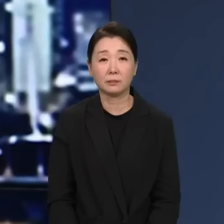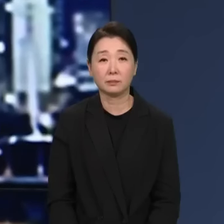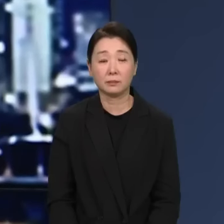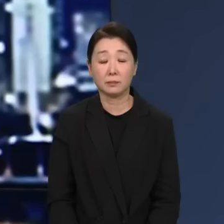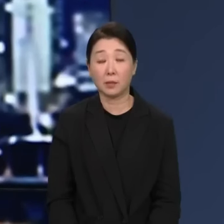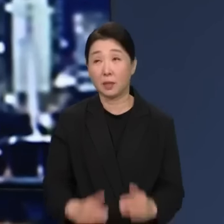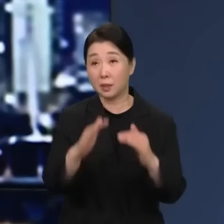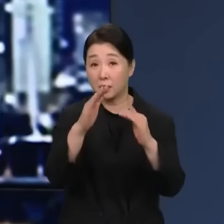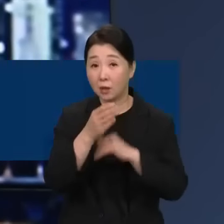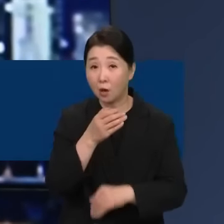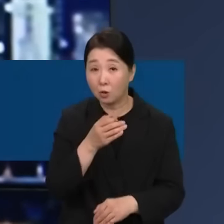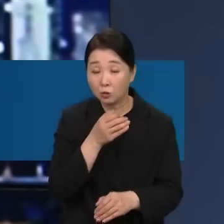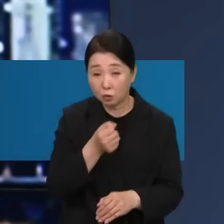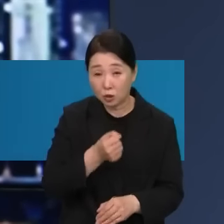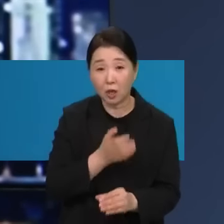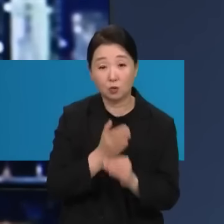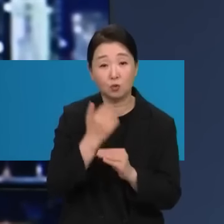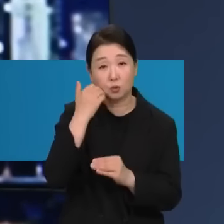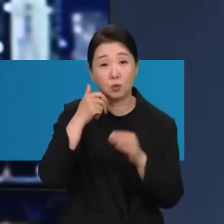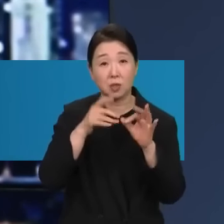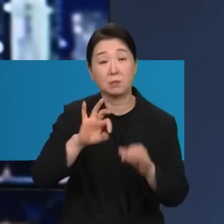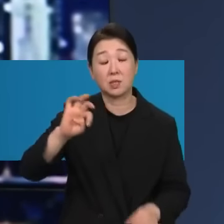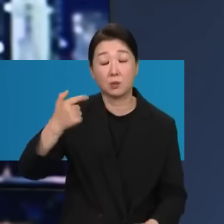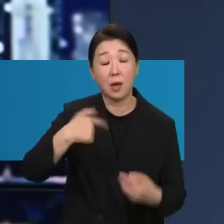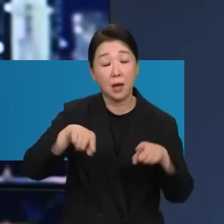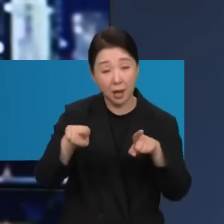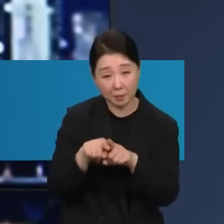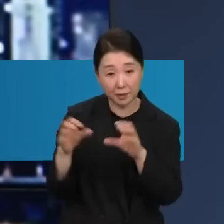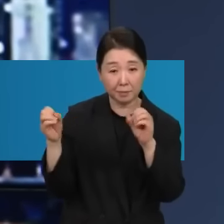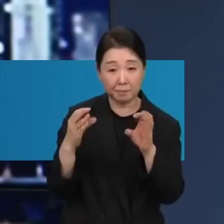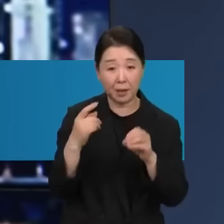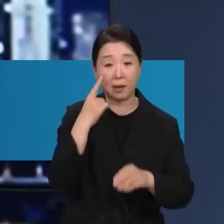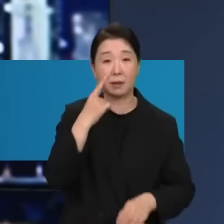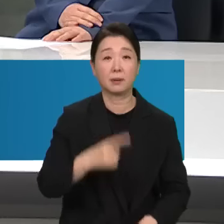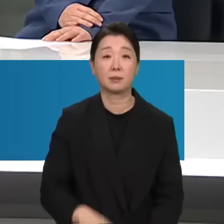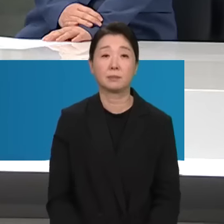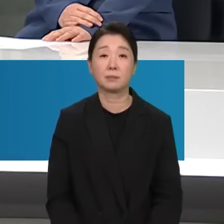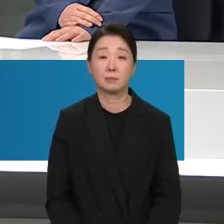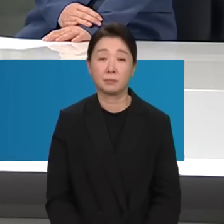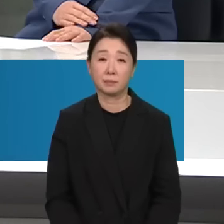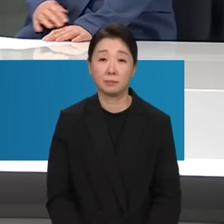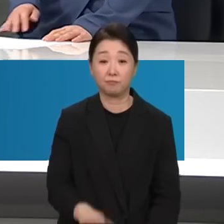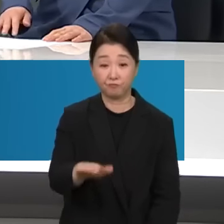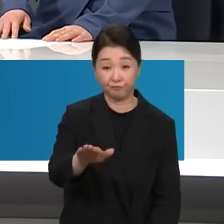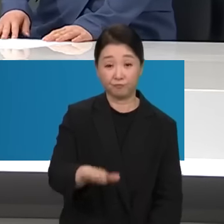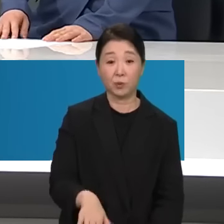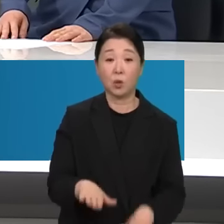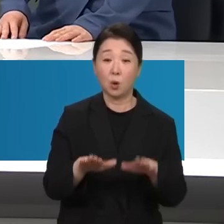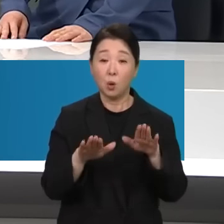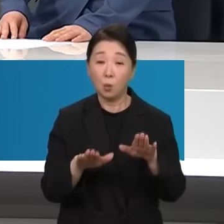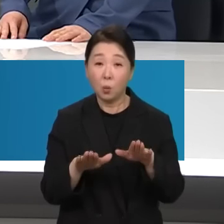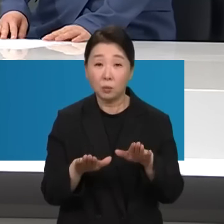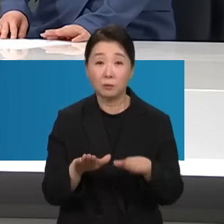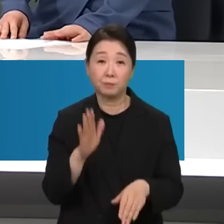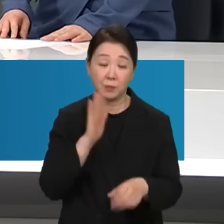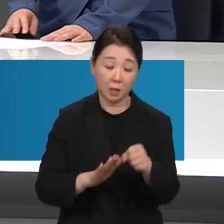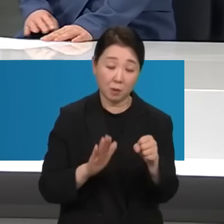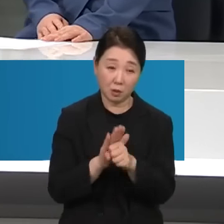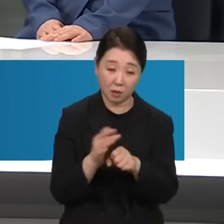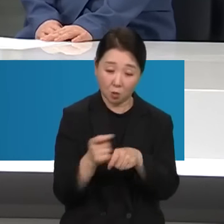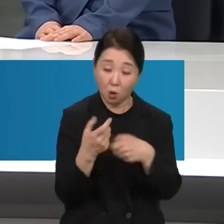이 사안 취재하고 있는 김지아 기자와 스튜디오에서 좀 더 짚어보겠습니다. 자, 김 기자, 오늘은 저희가 이 해병대 골프